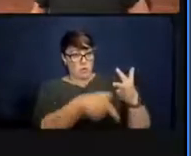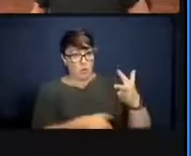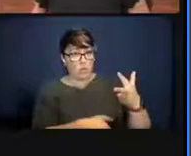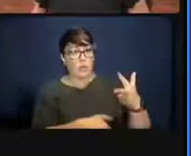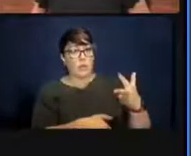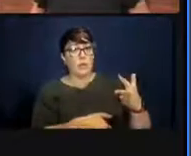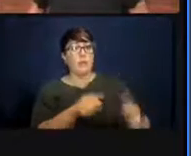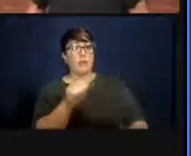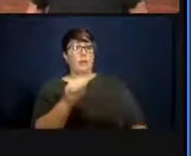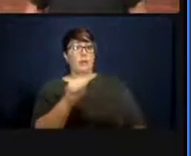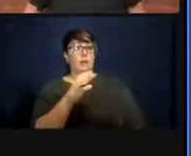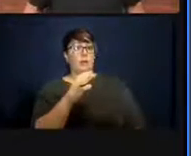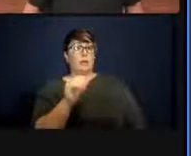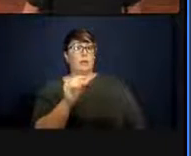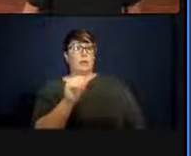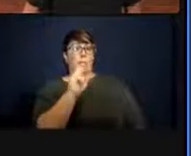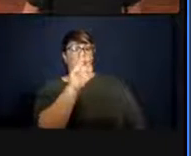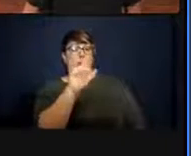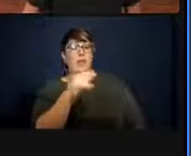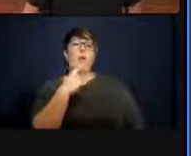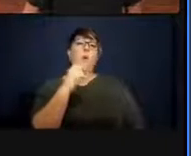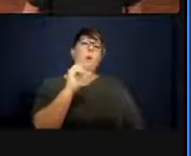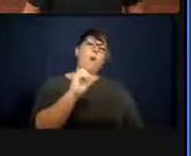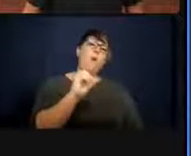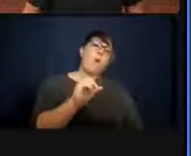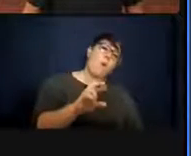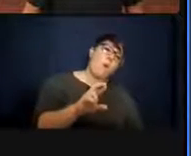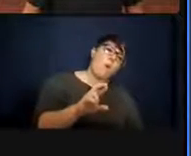في الأكاديميات الثلاثة،